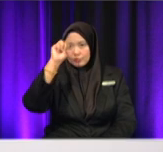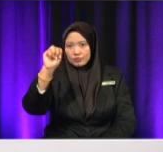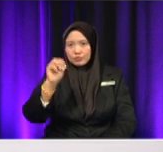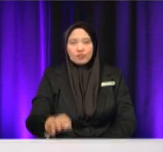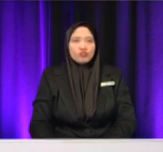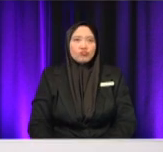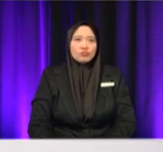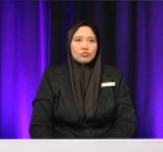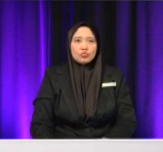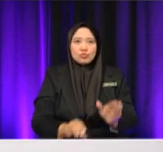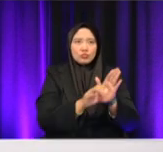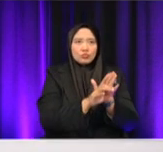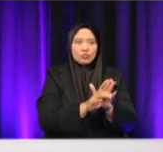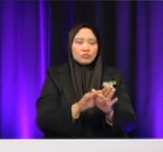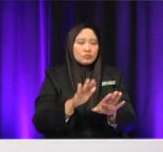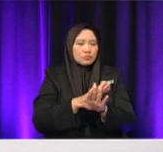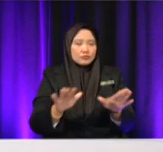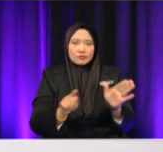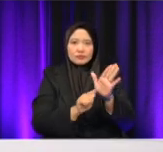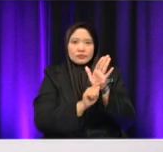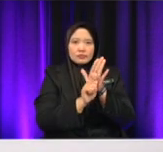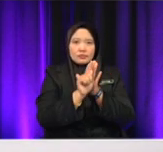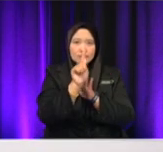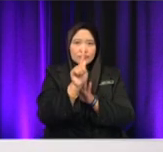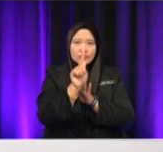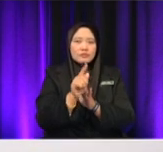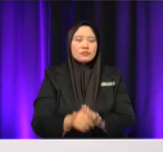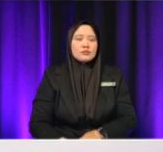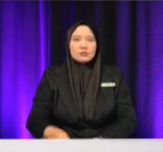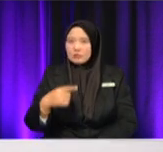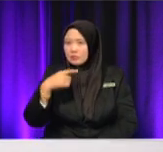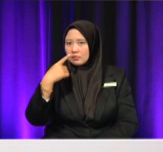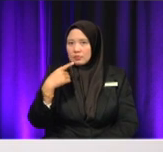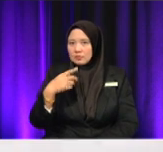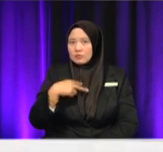suara walaupun lebih pandai kataku ada kecil lebih Elok daripada suami